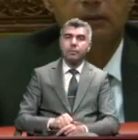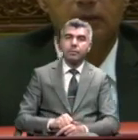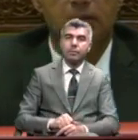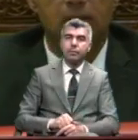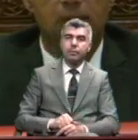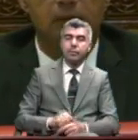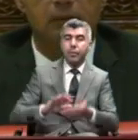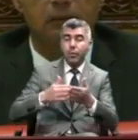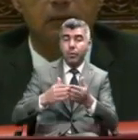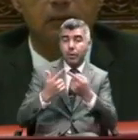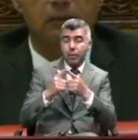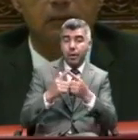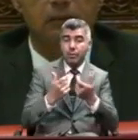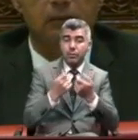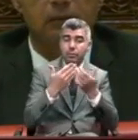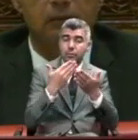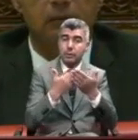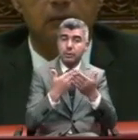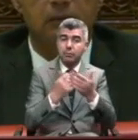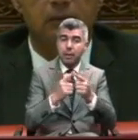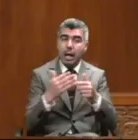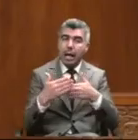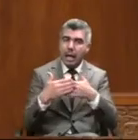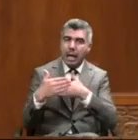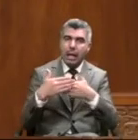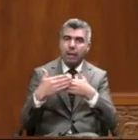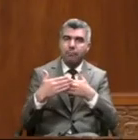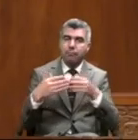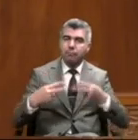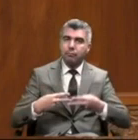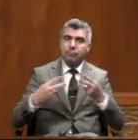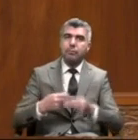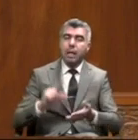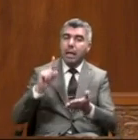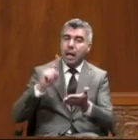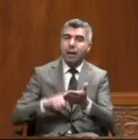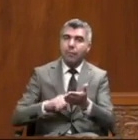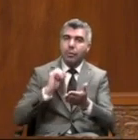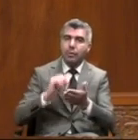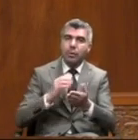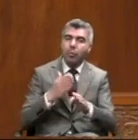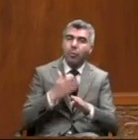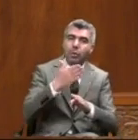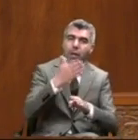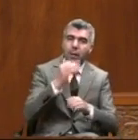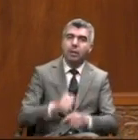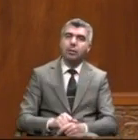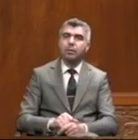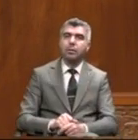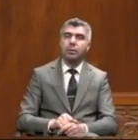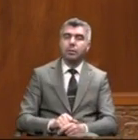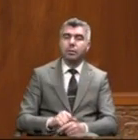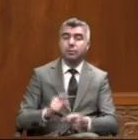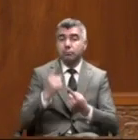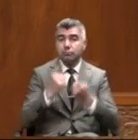خروجها لارض الواقع في الايام المقبله كان لابد وعلينا ايضا في المستقبل ان نوفر